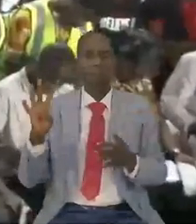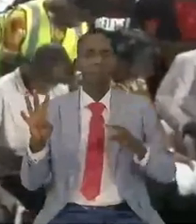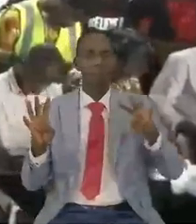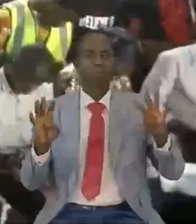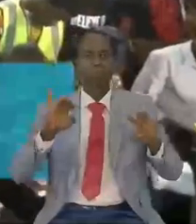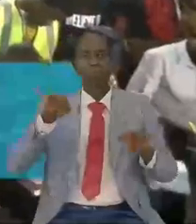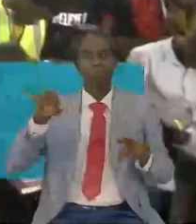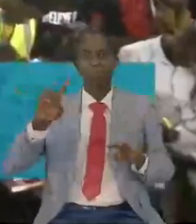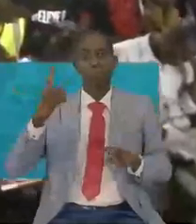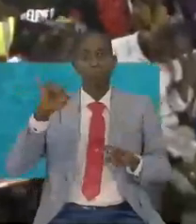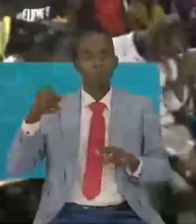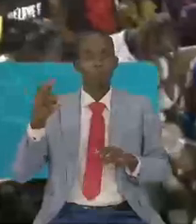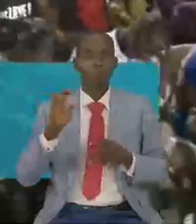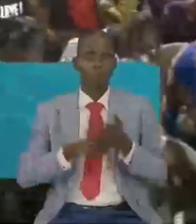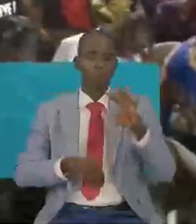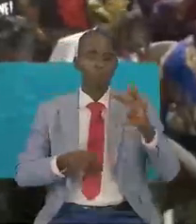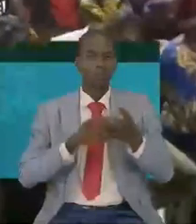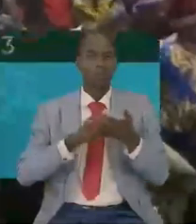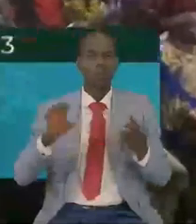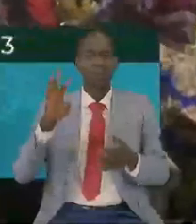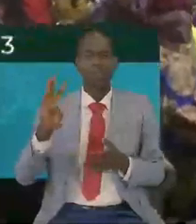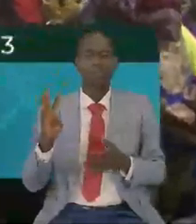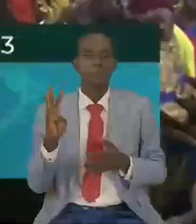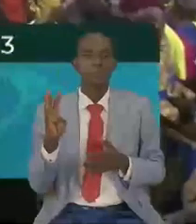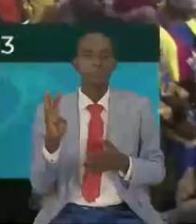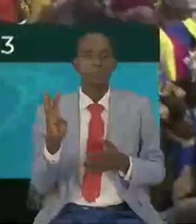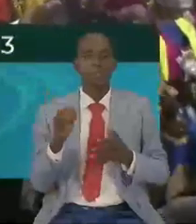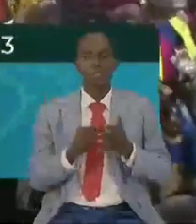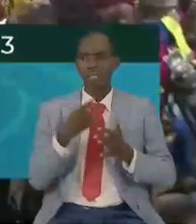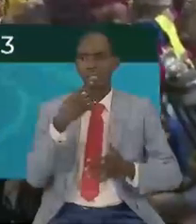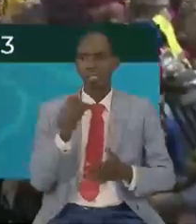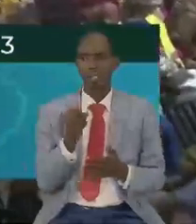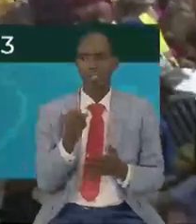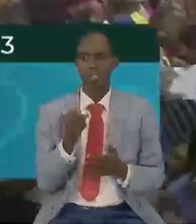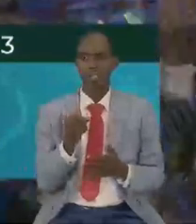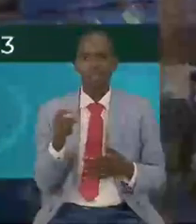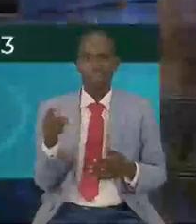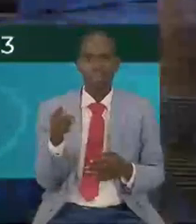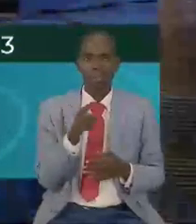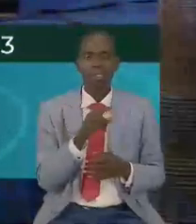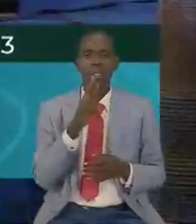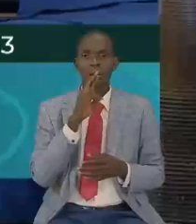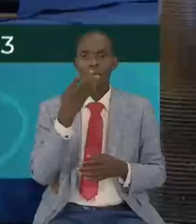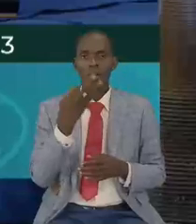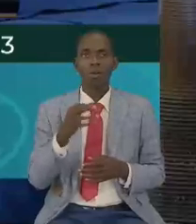1 Jean, chapitre 4, verset 4. Il dit, vous petits enfants, Vous êtes de Dieu.